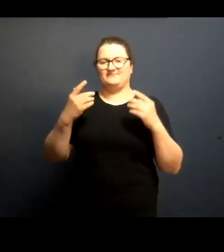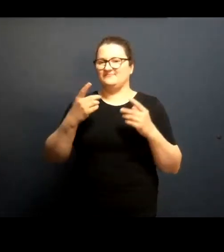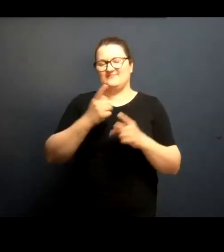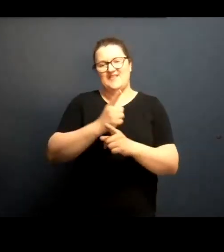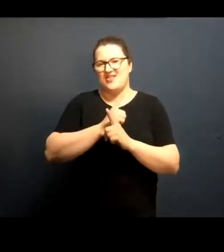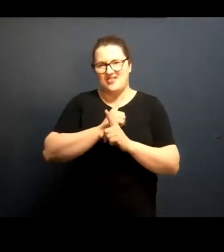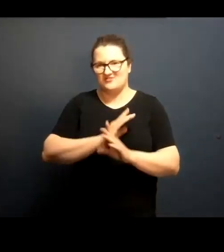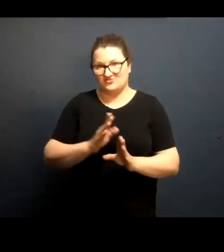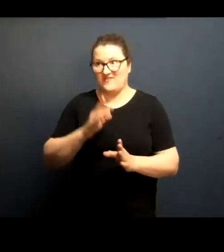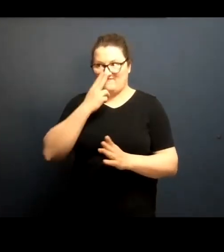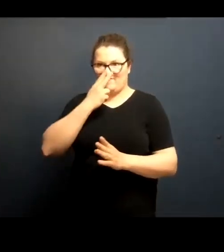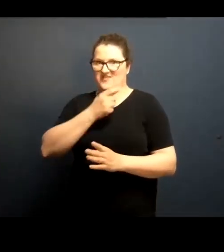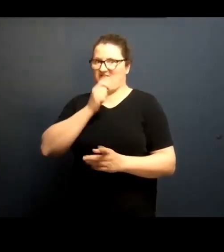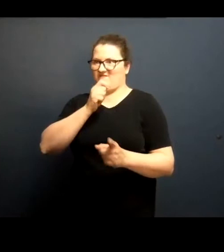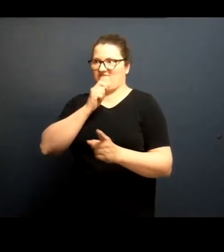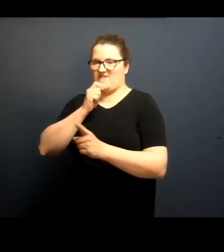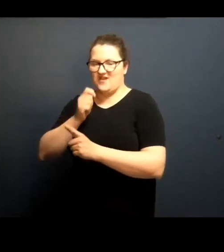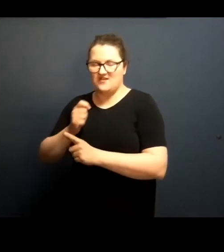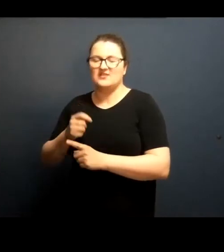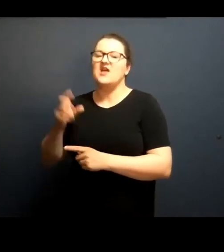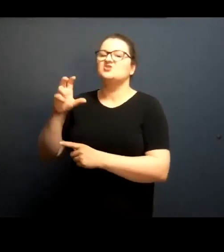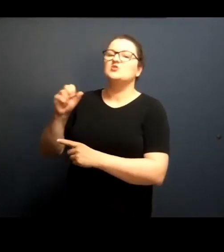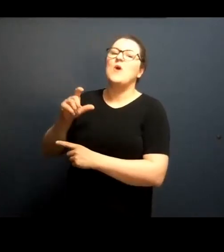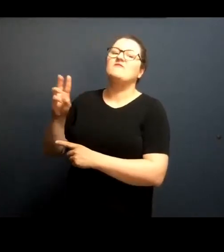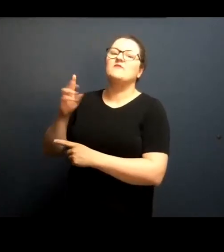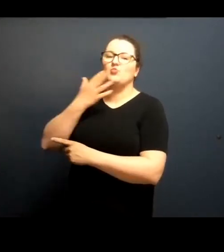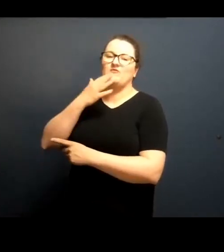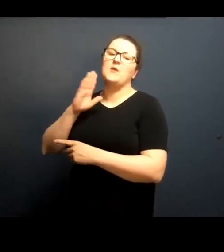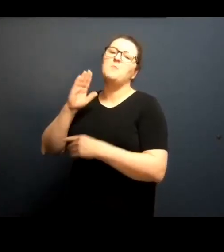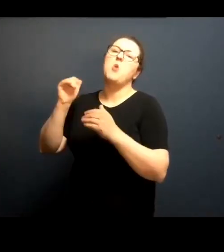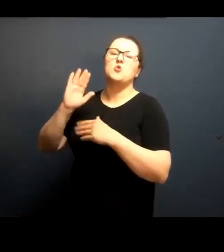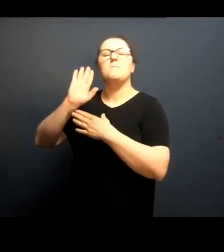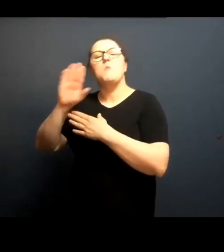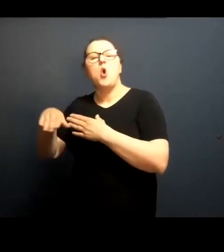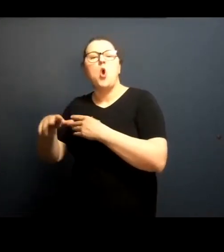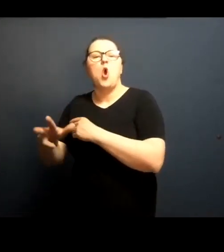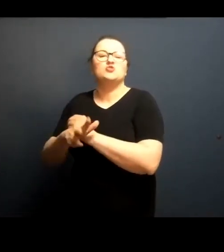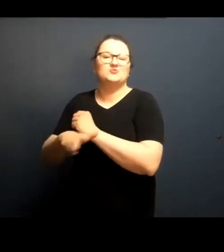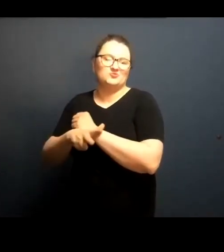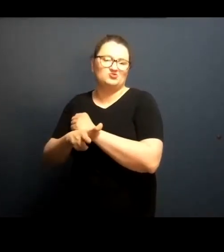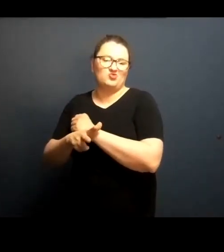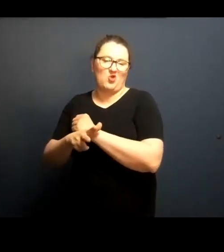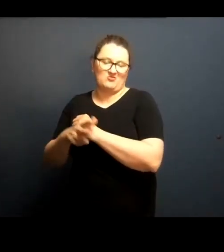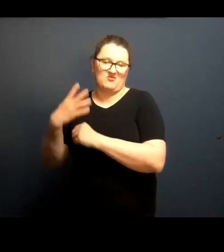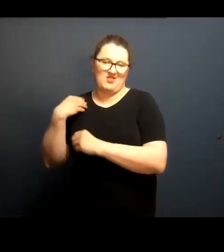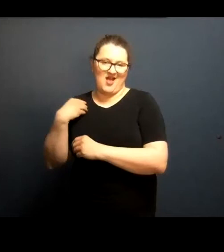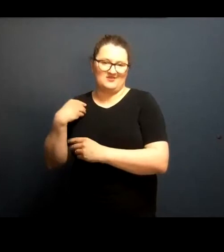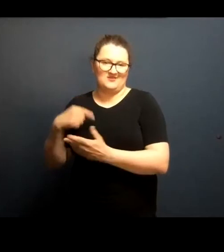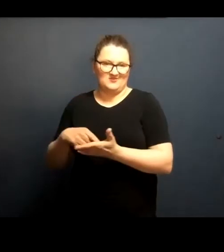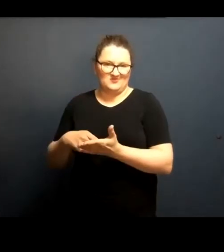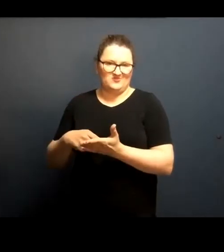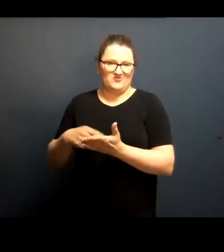No i tutaj Czesław, który mówi, że może po osiemdziesiątce, czyli on stawia tą cezurę dużo